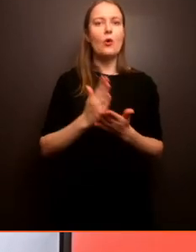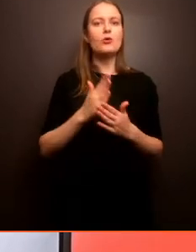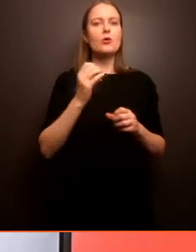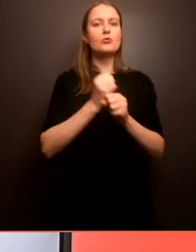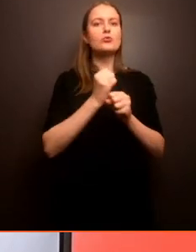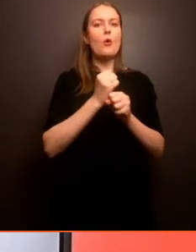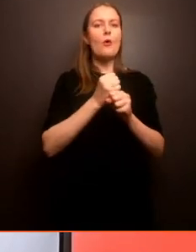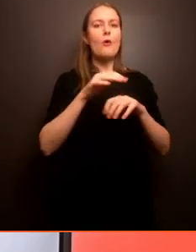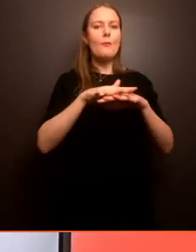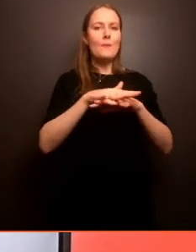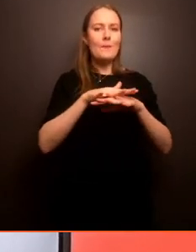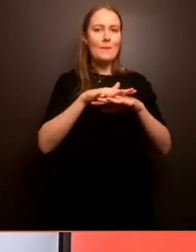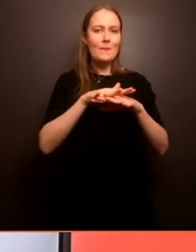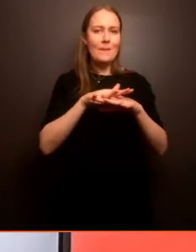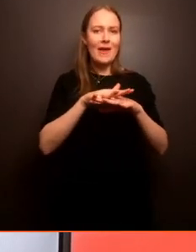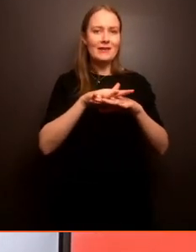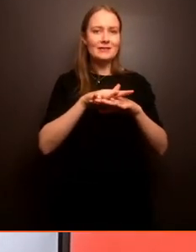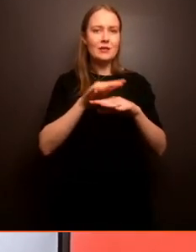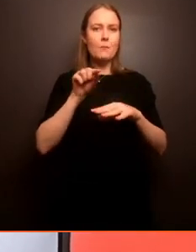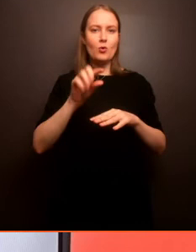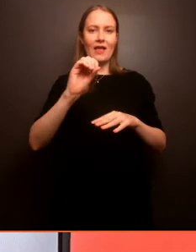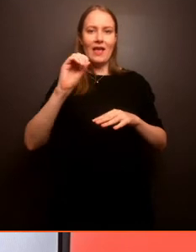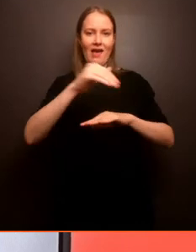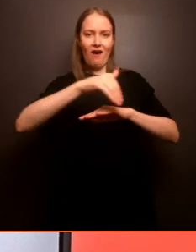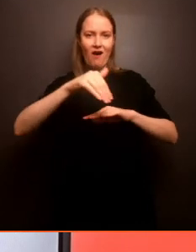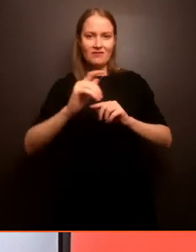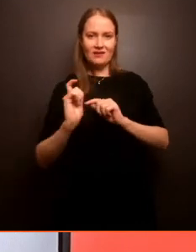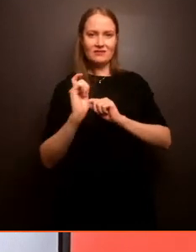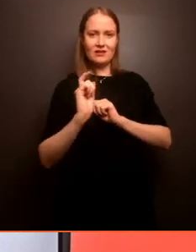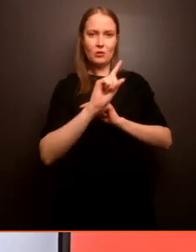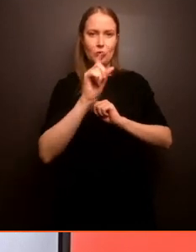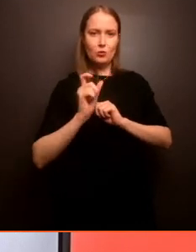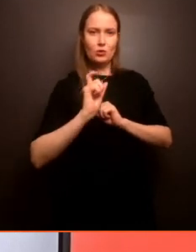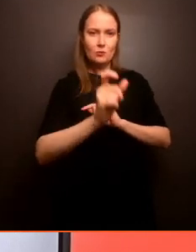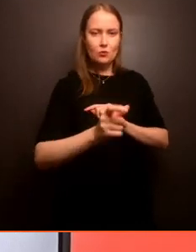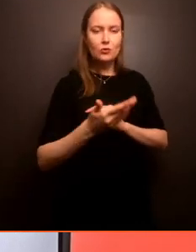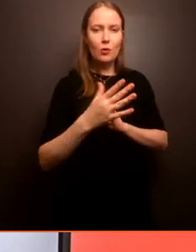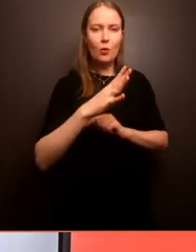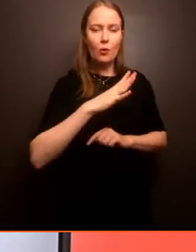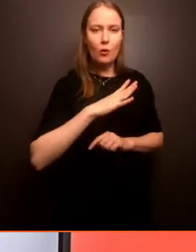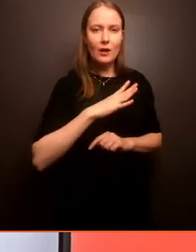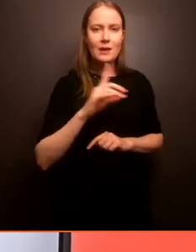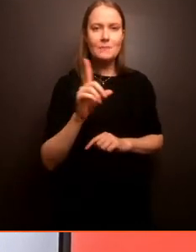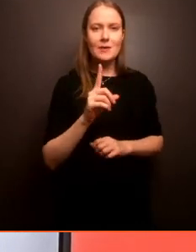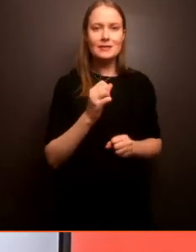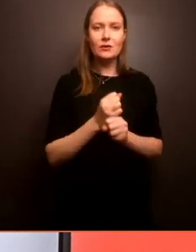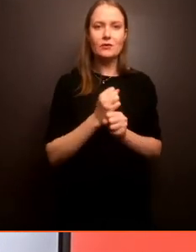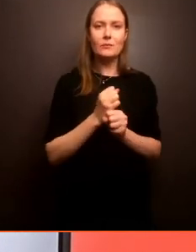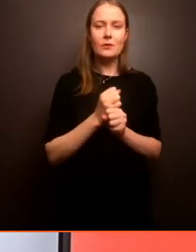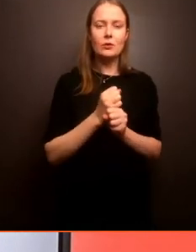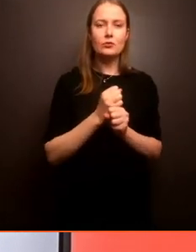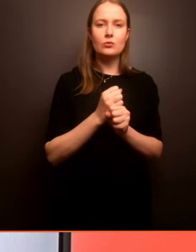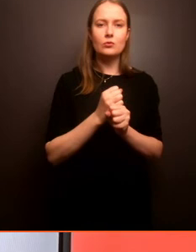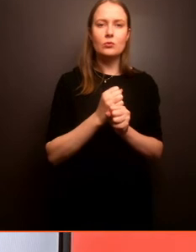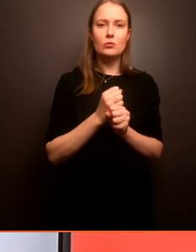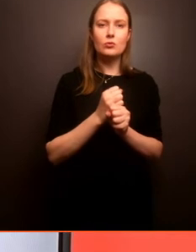töömess.ee või toomess.ee aadressile. Mida tööandja tööotsija puhul kõige olulisemaks peavad?